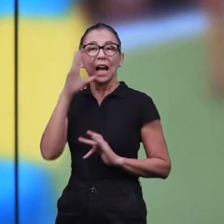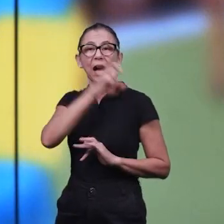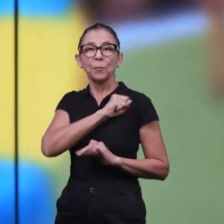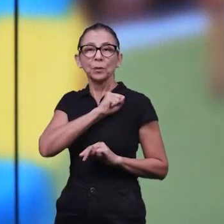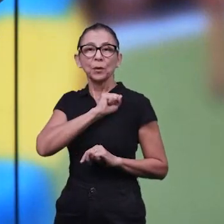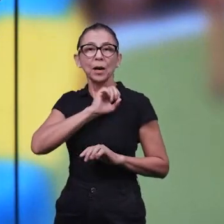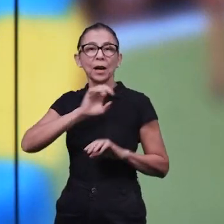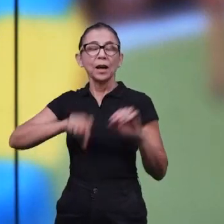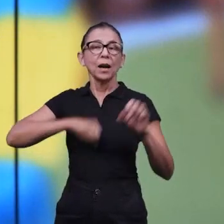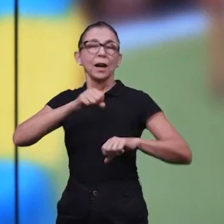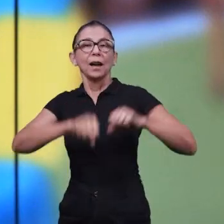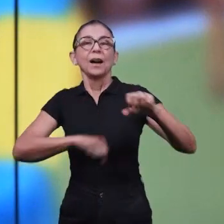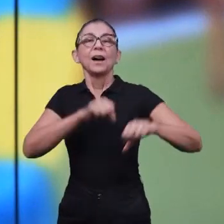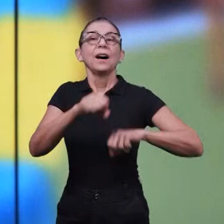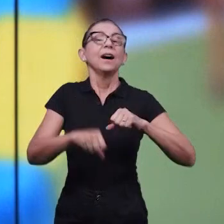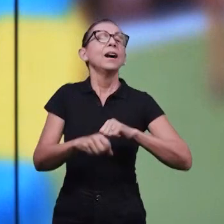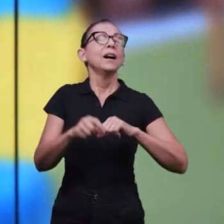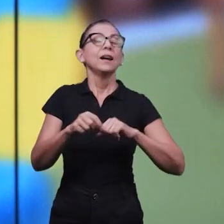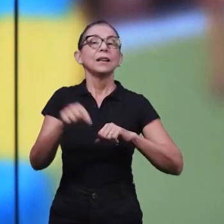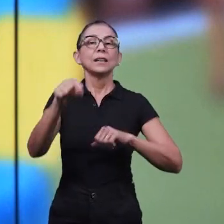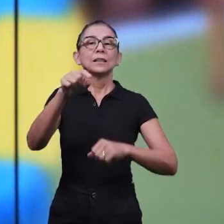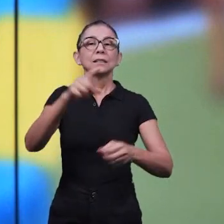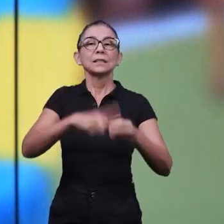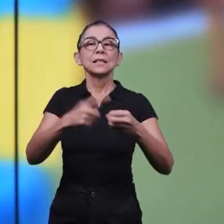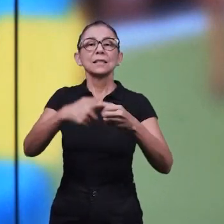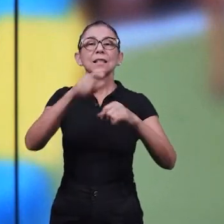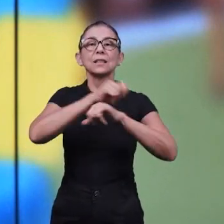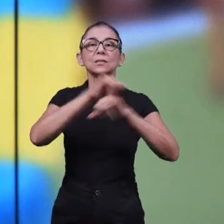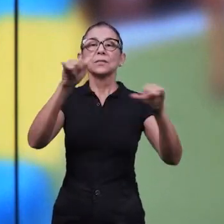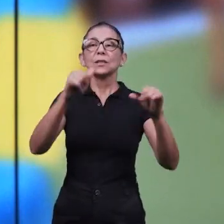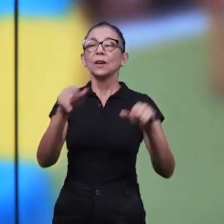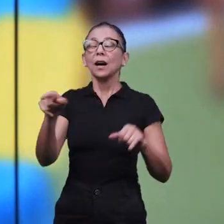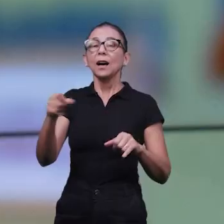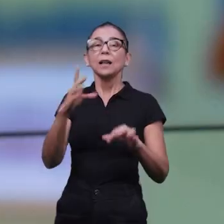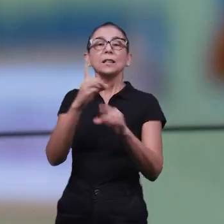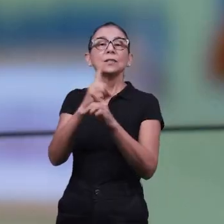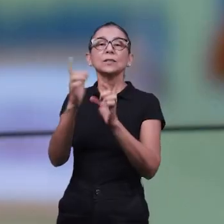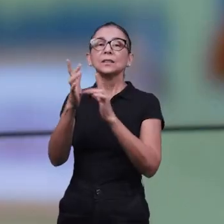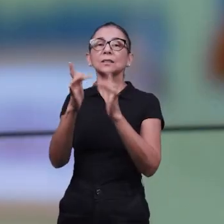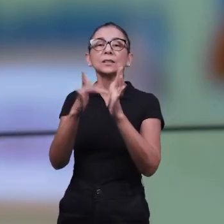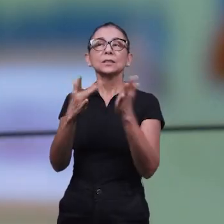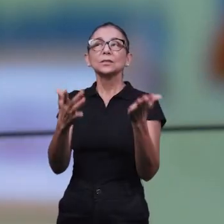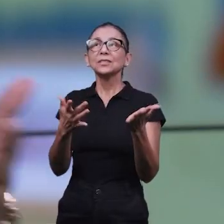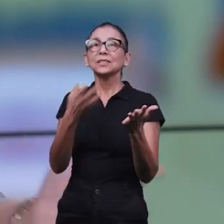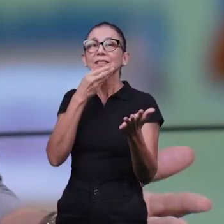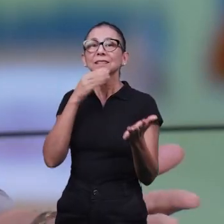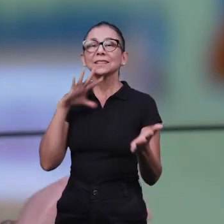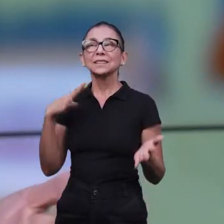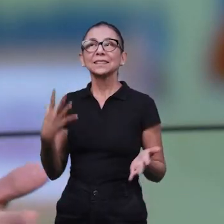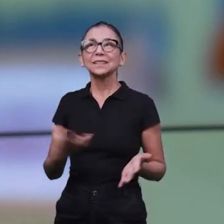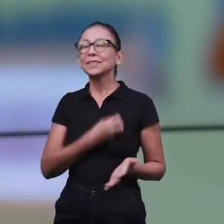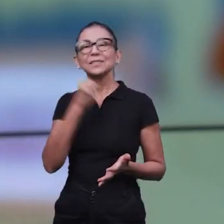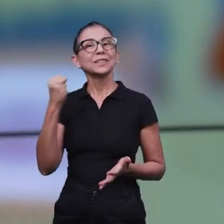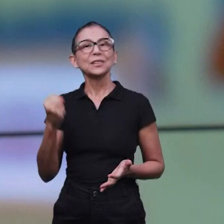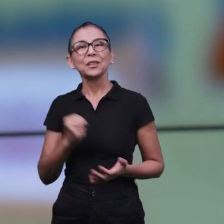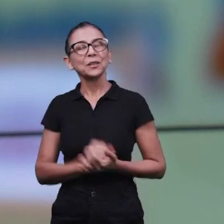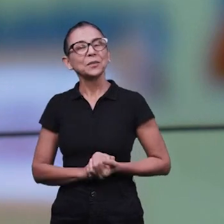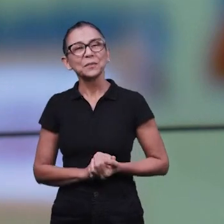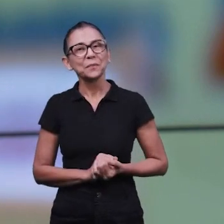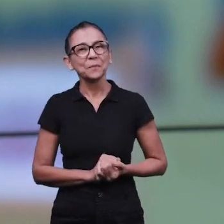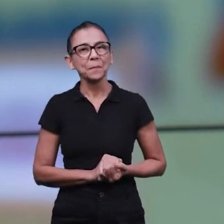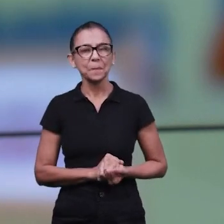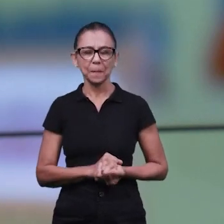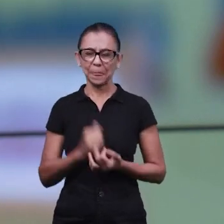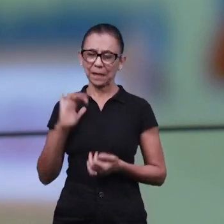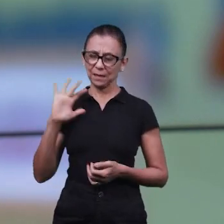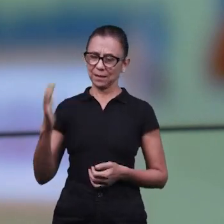que Jésus-Christ est notre Sauveur. Et salut, c'est cela, c'est de sentir une